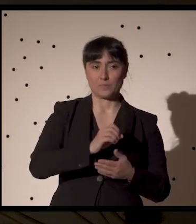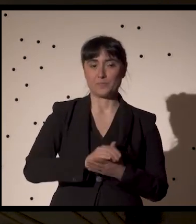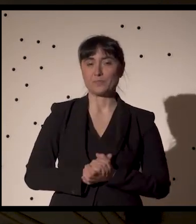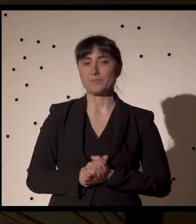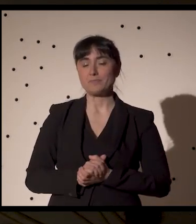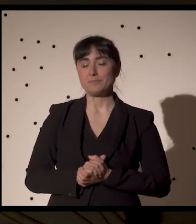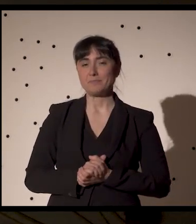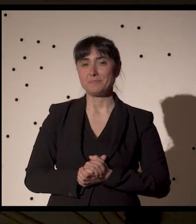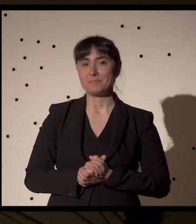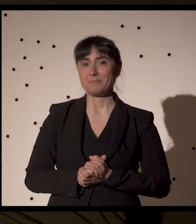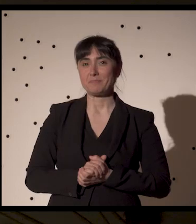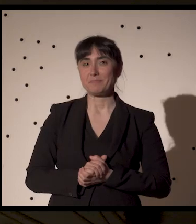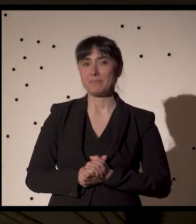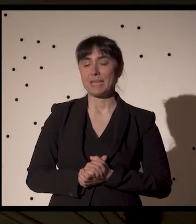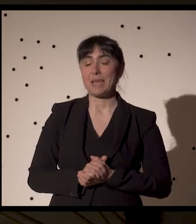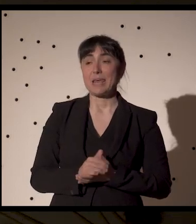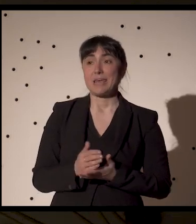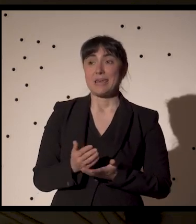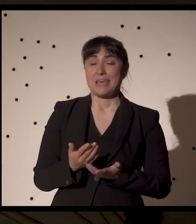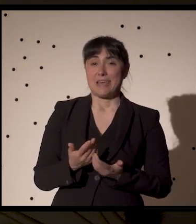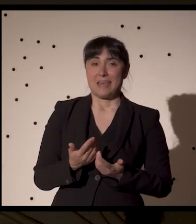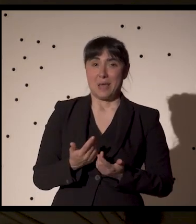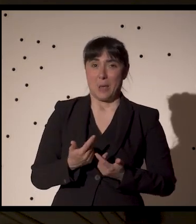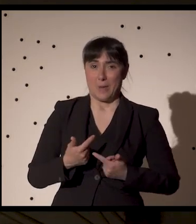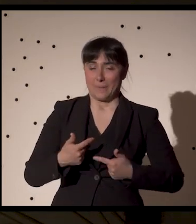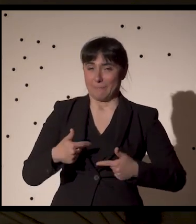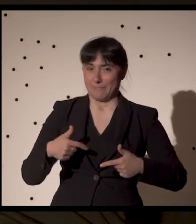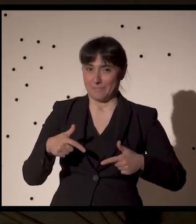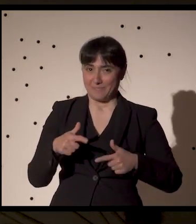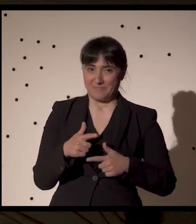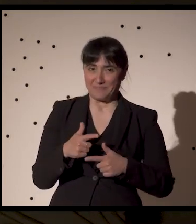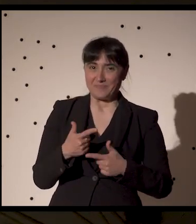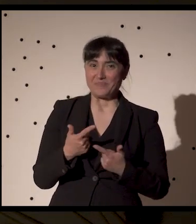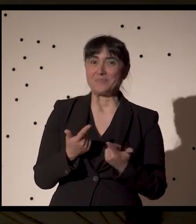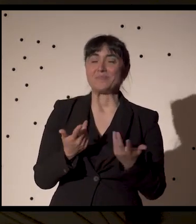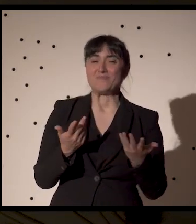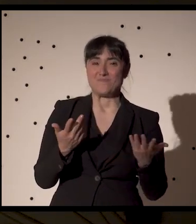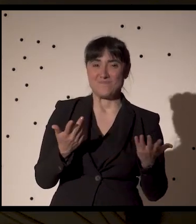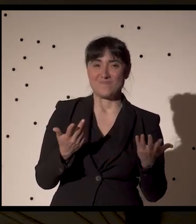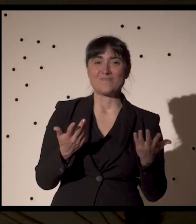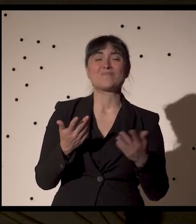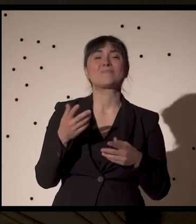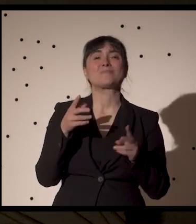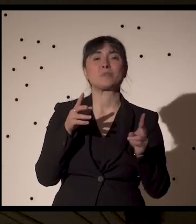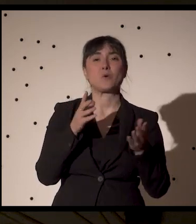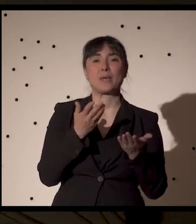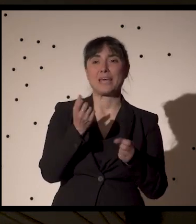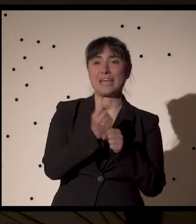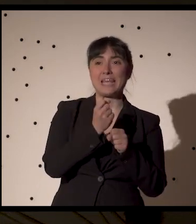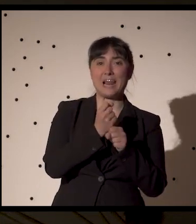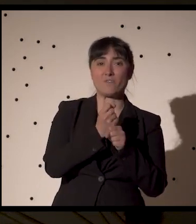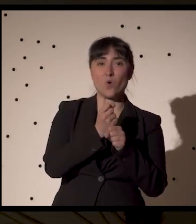macchine drammaturgiche più perfette e spietate come il woodville di feido riletto però